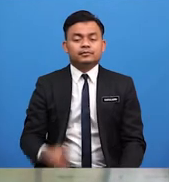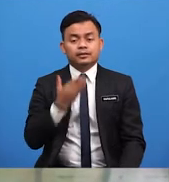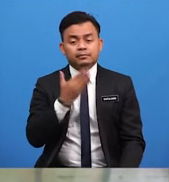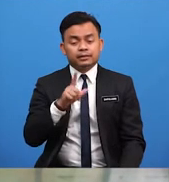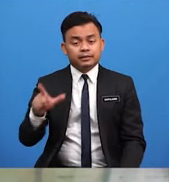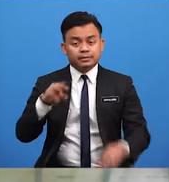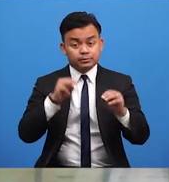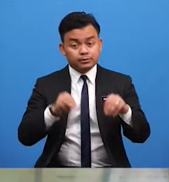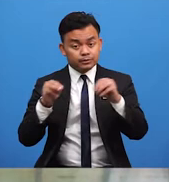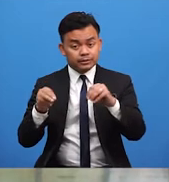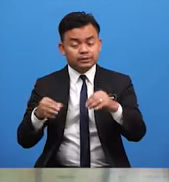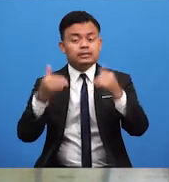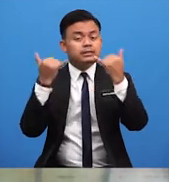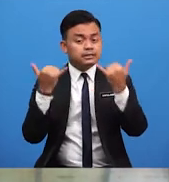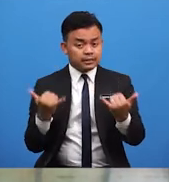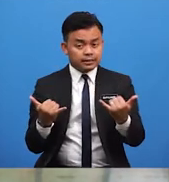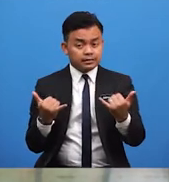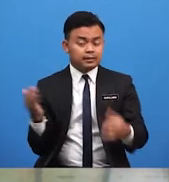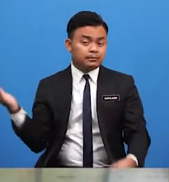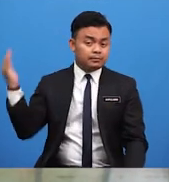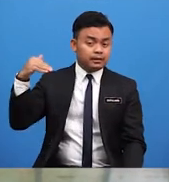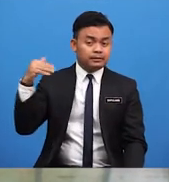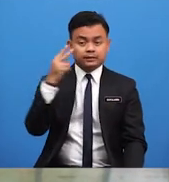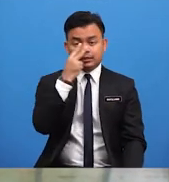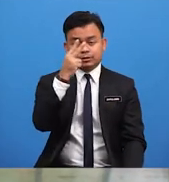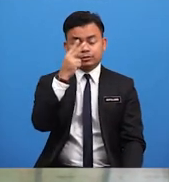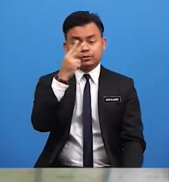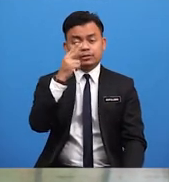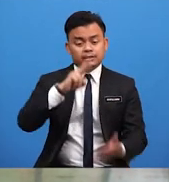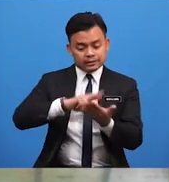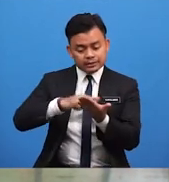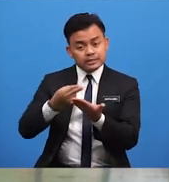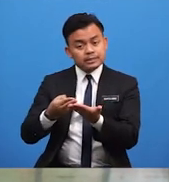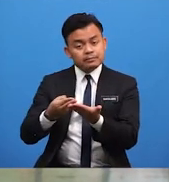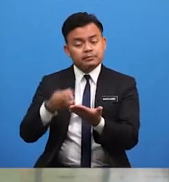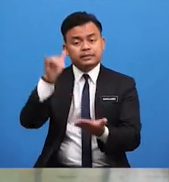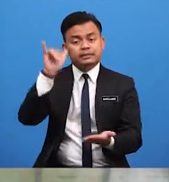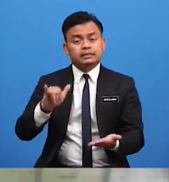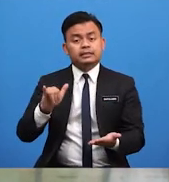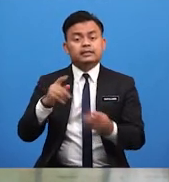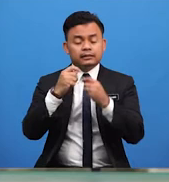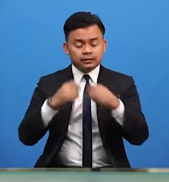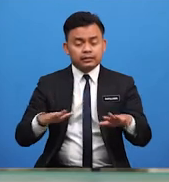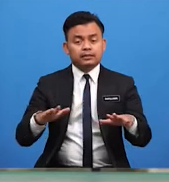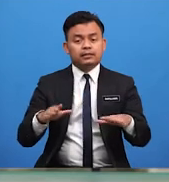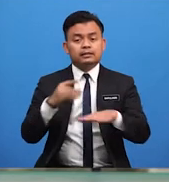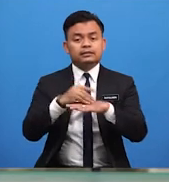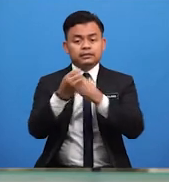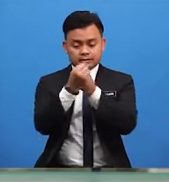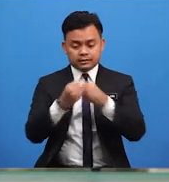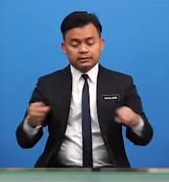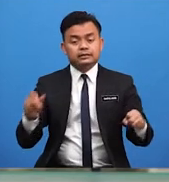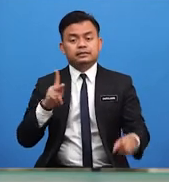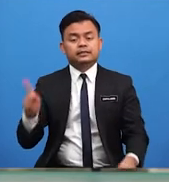Baiklah murid-murid, sekarang mari kita lihat resepti yang telah disediakan.